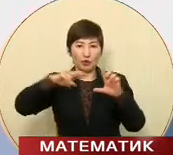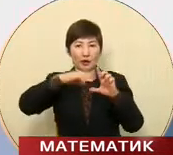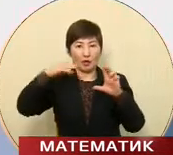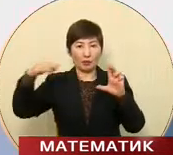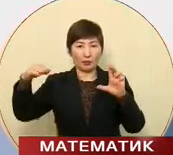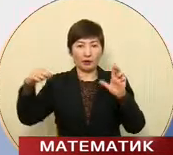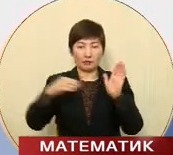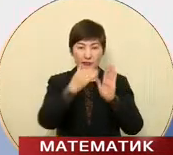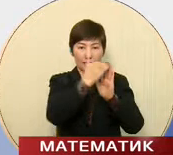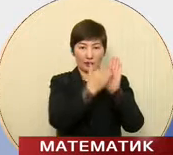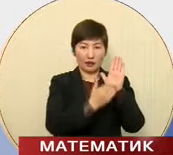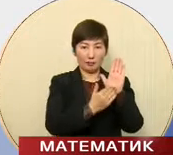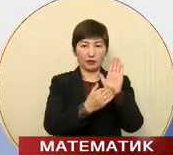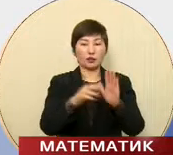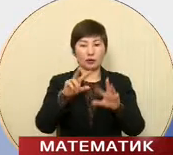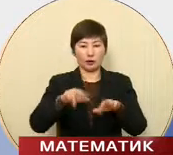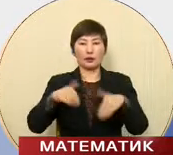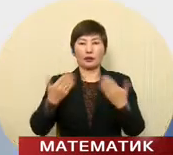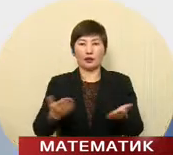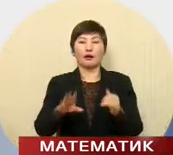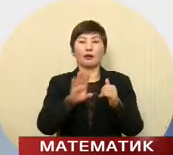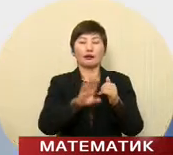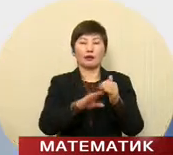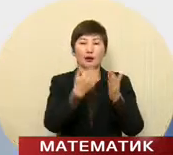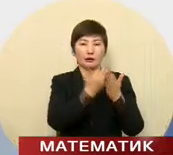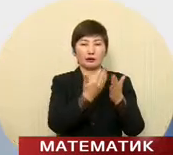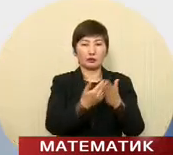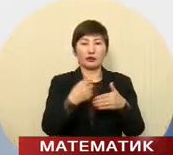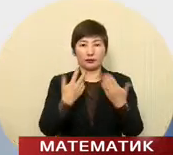тухай авч үзье юм аа. За ингээд дараах жишээг авч үзье.